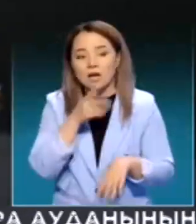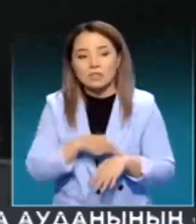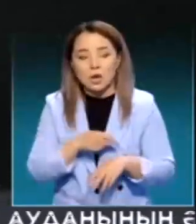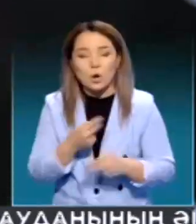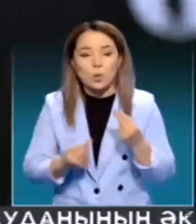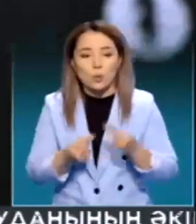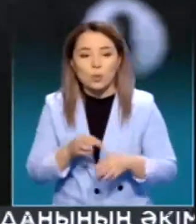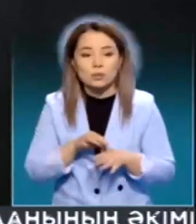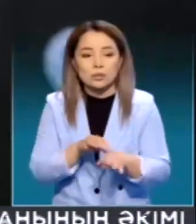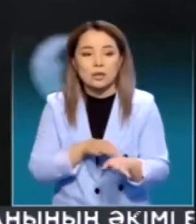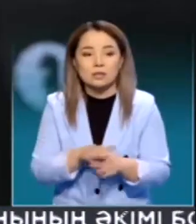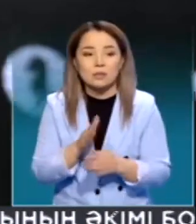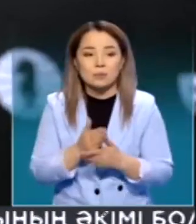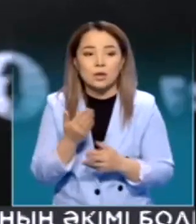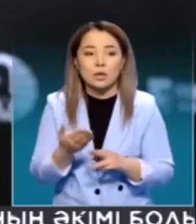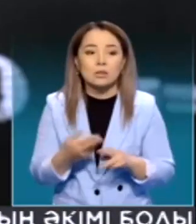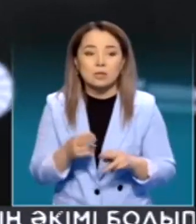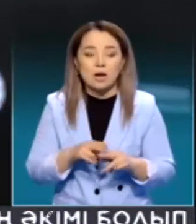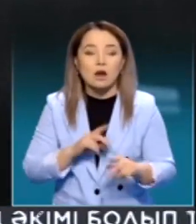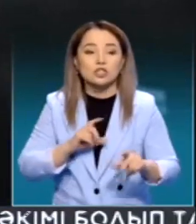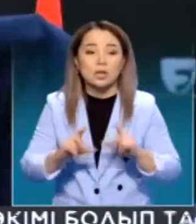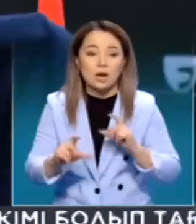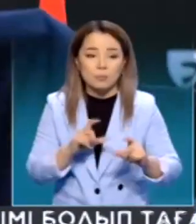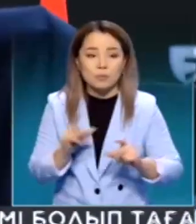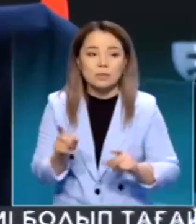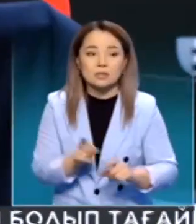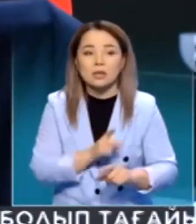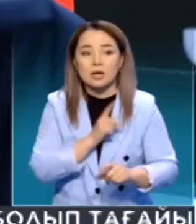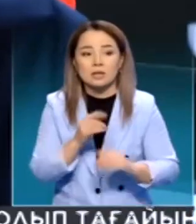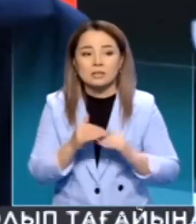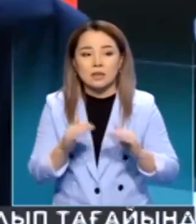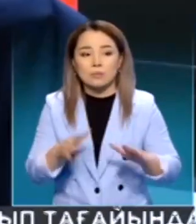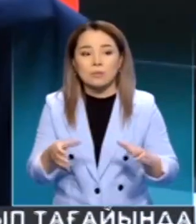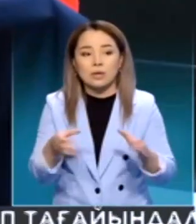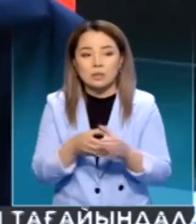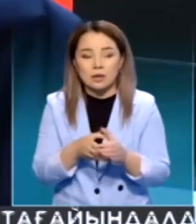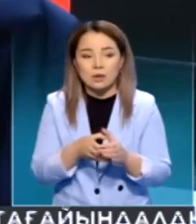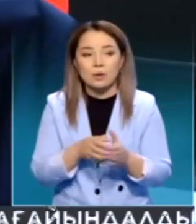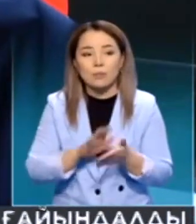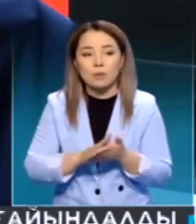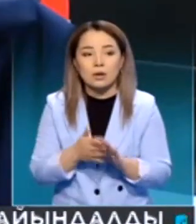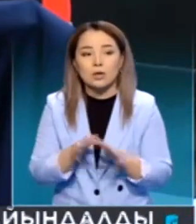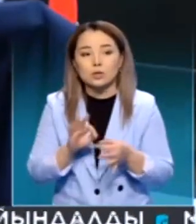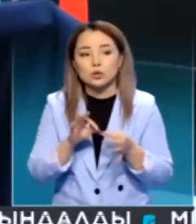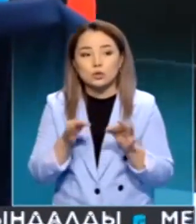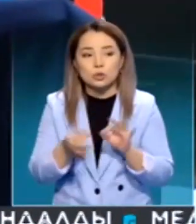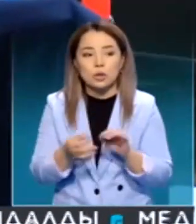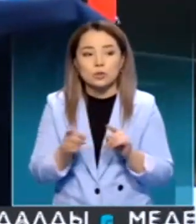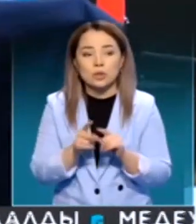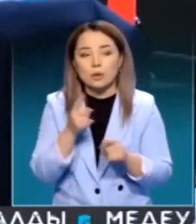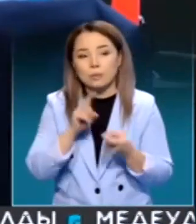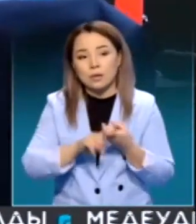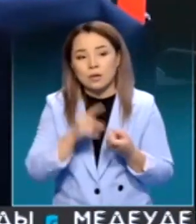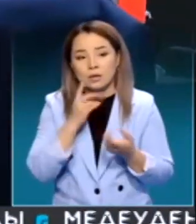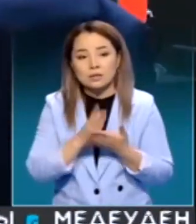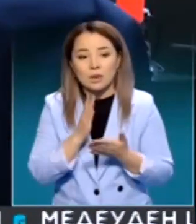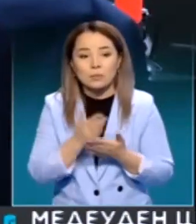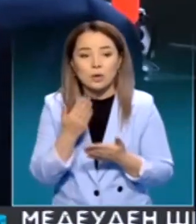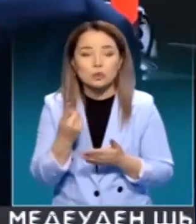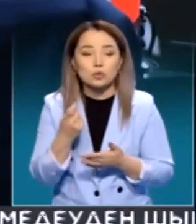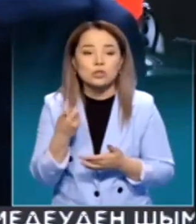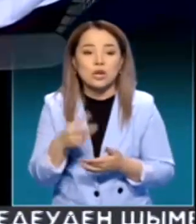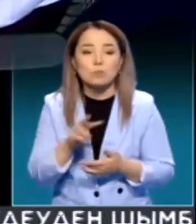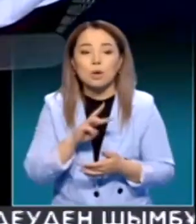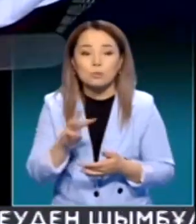Сол себепті ол енді шахматшылардың кәсіби деңгейіне байланысты және позицияның күрделілігіне байланысты. Мысалы, 120